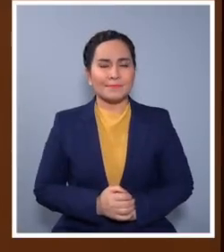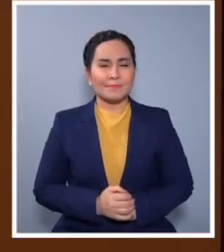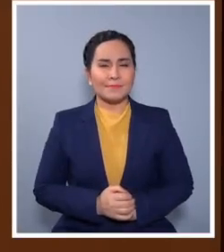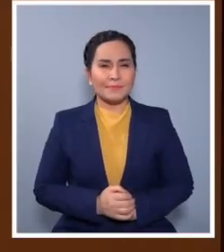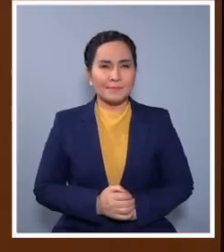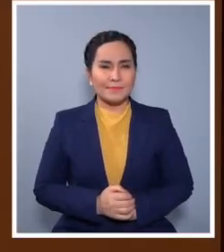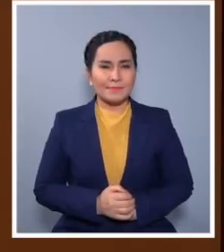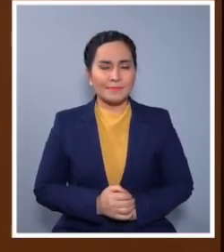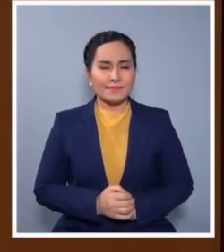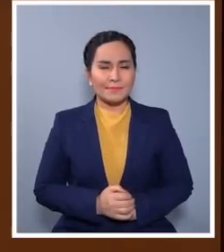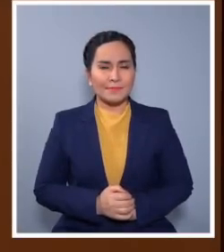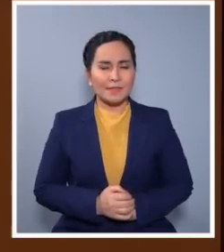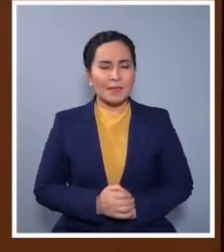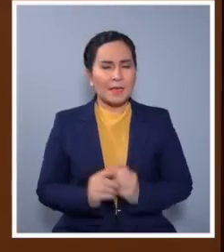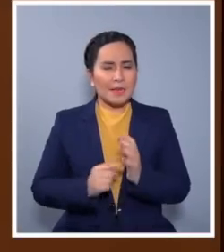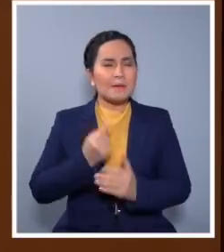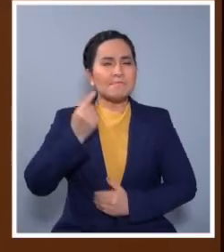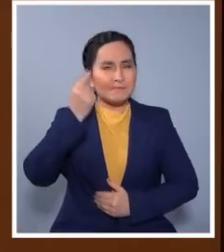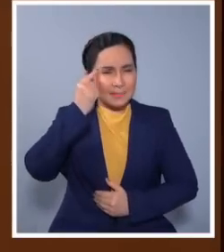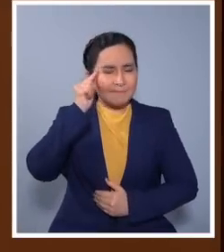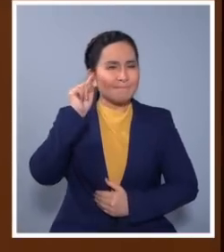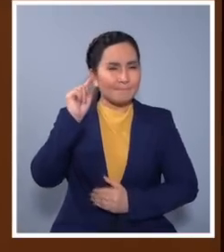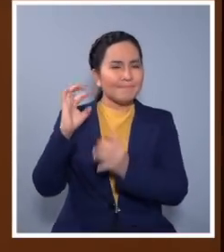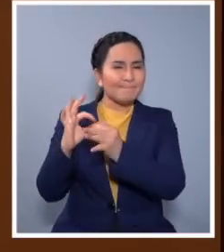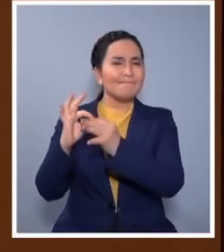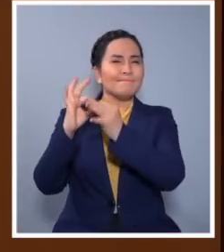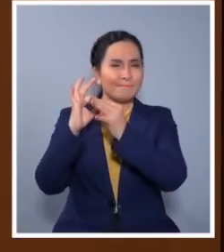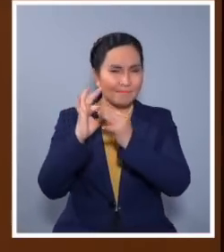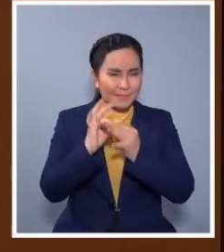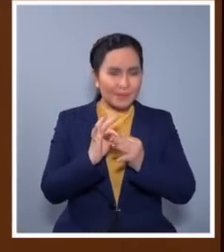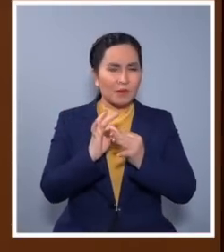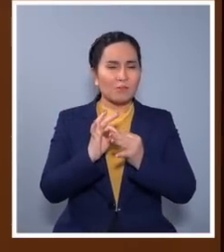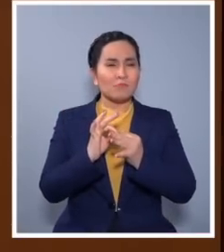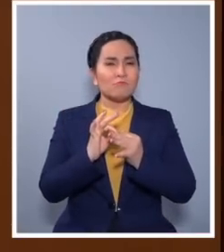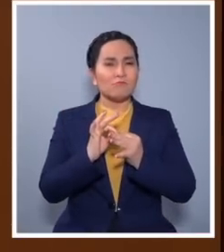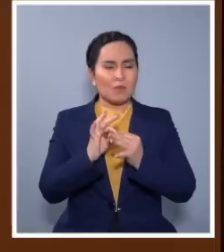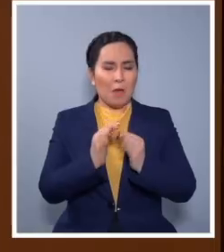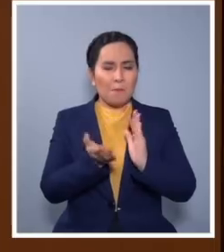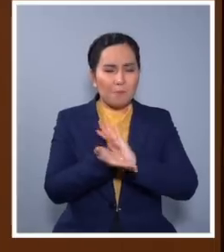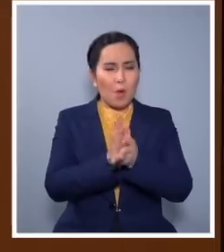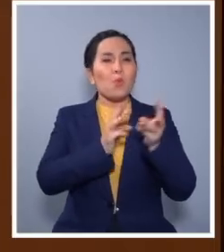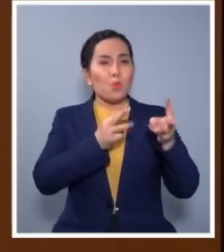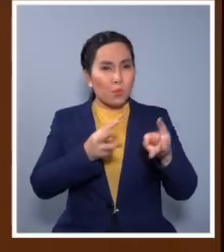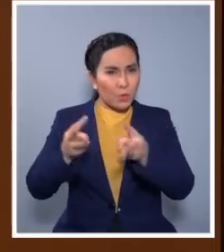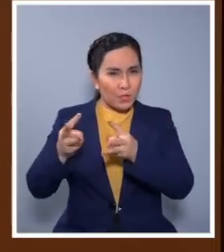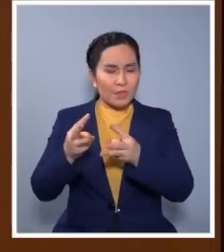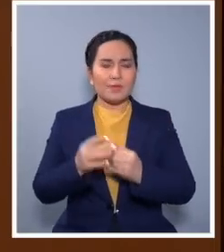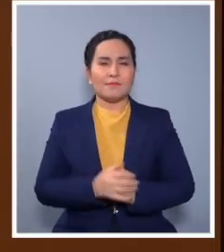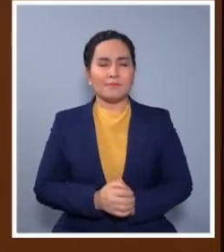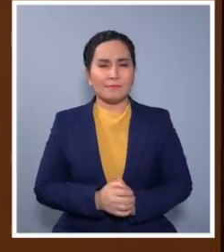คือจุดประกายที่ทำให้เราได้มาปรับรูปแบบของการอบรม